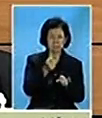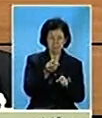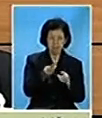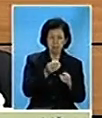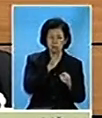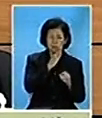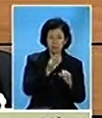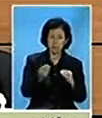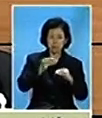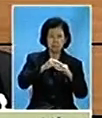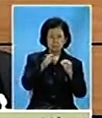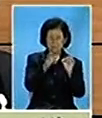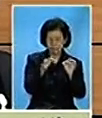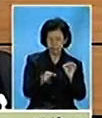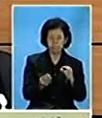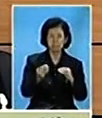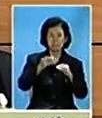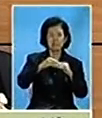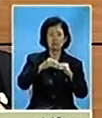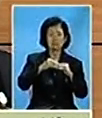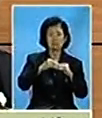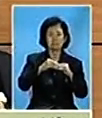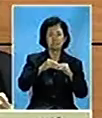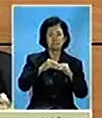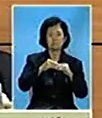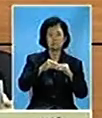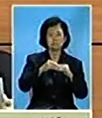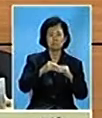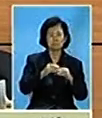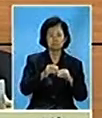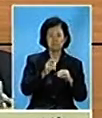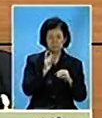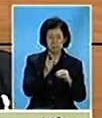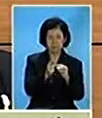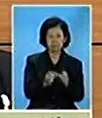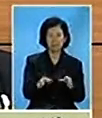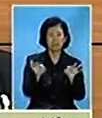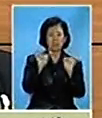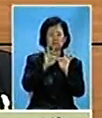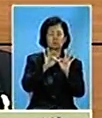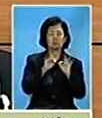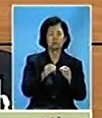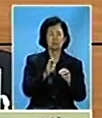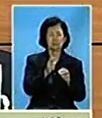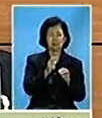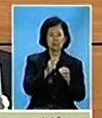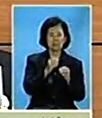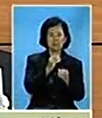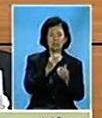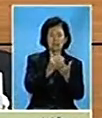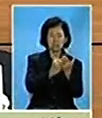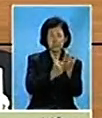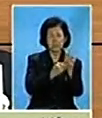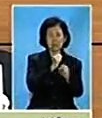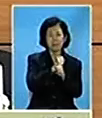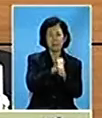าที่เพิ่มขึ้นนะครับอย่างคนอย่างเป็นนัยสำคัญนะครับคือกระบวนการการประกอบวิชาชีพแพทย์แผนไ